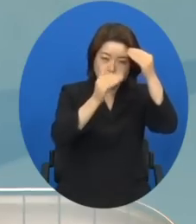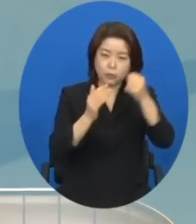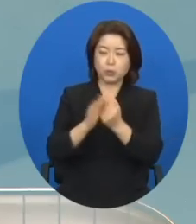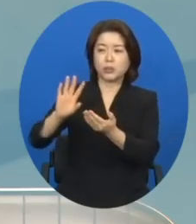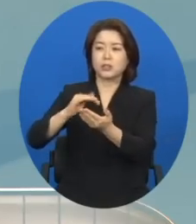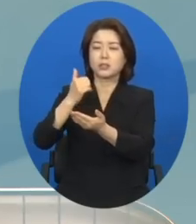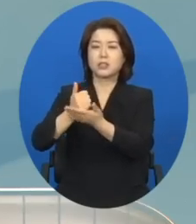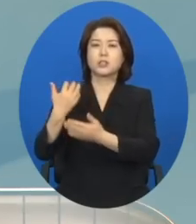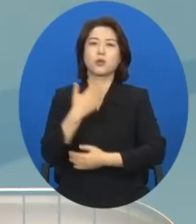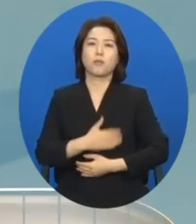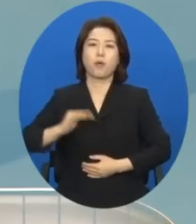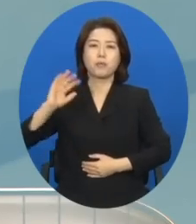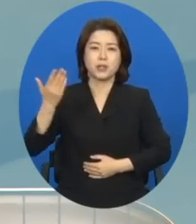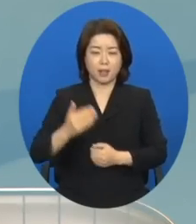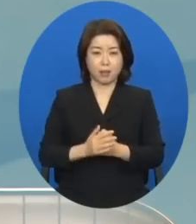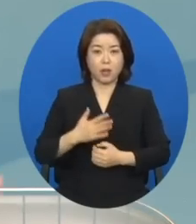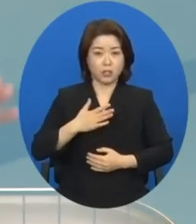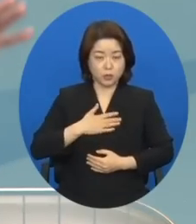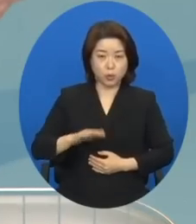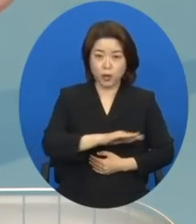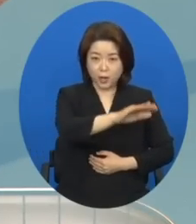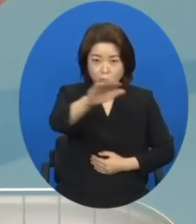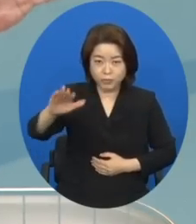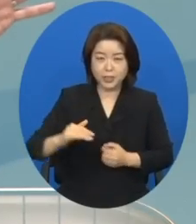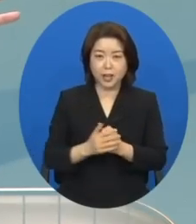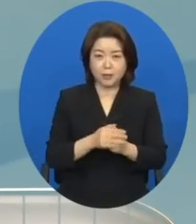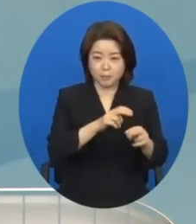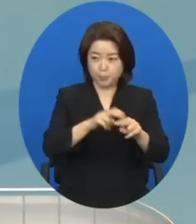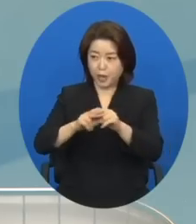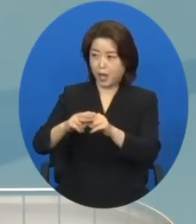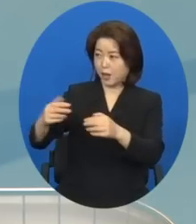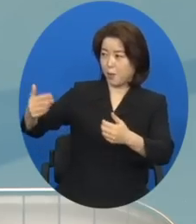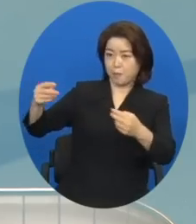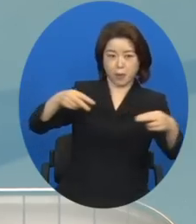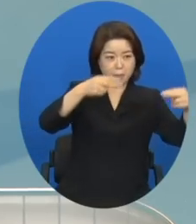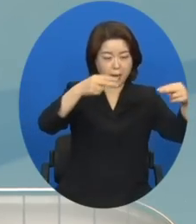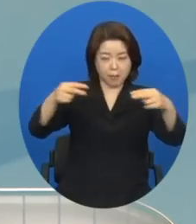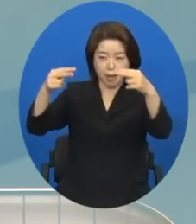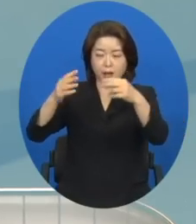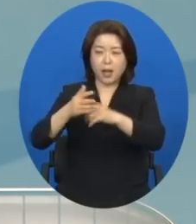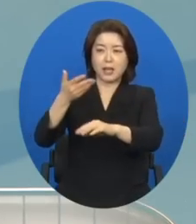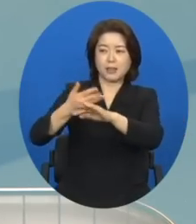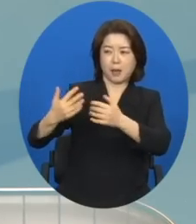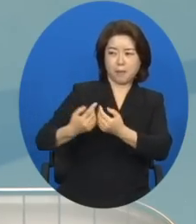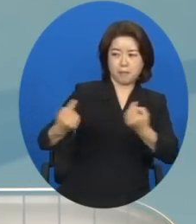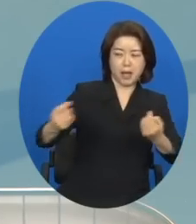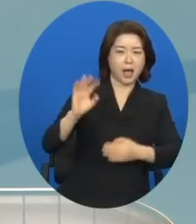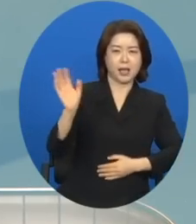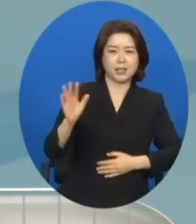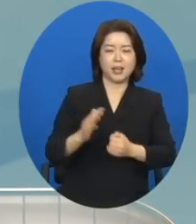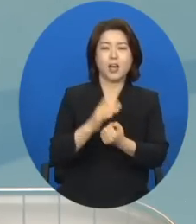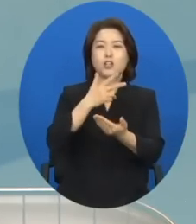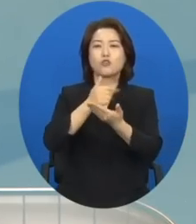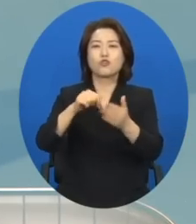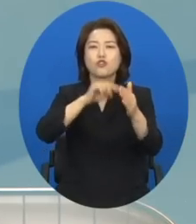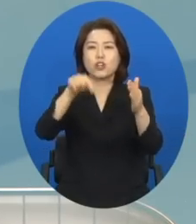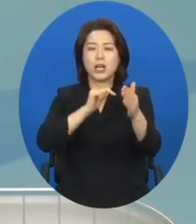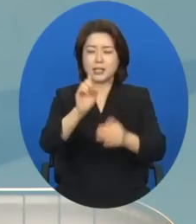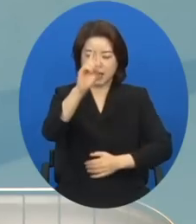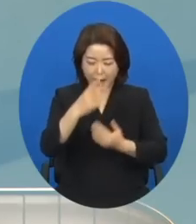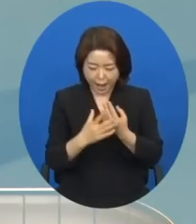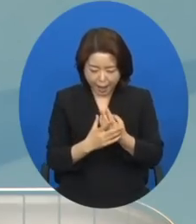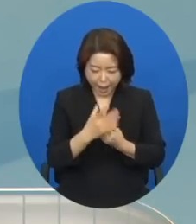그러니까 여러분과 저와 또는 우리 지금 앉아계신 여러분들 서로 보십시오. 남이 아니라는 거예요. 주 안에서 한 몸